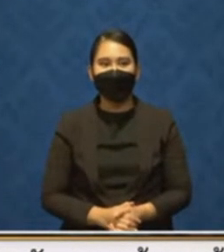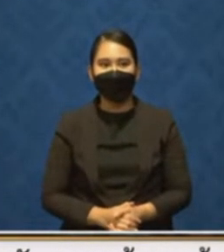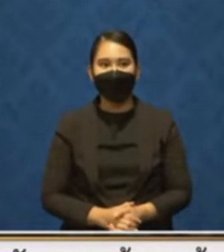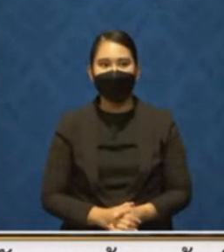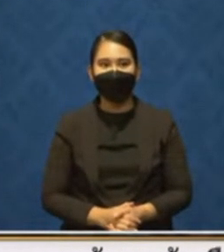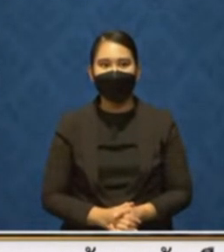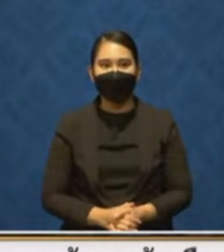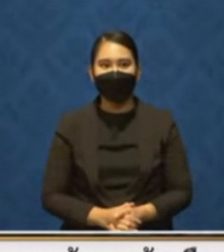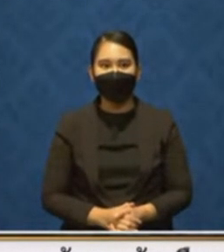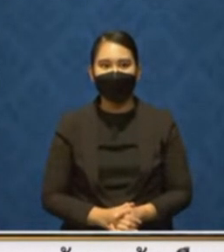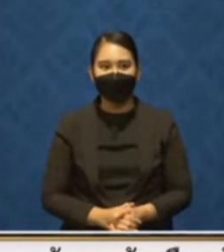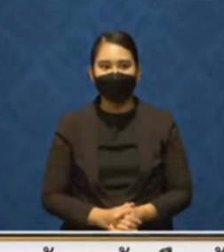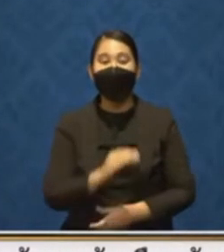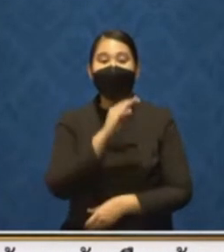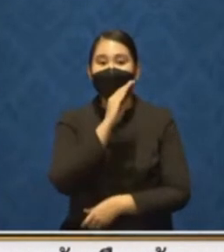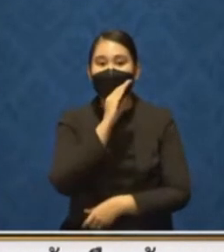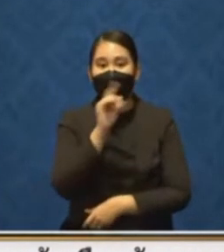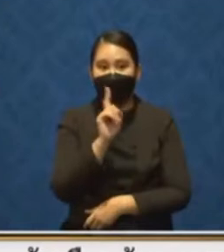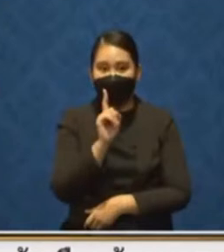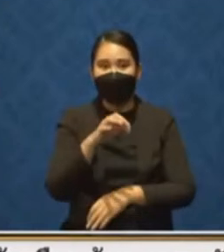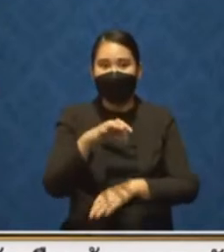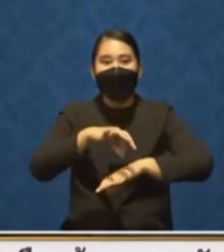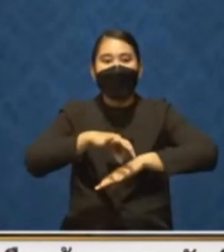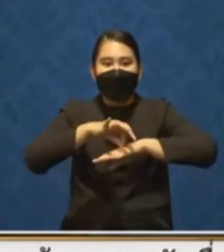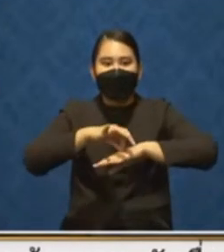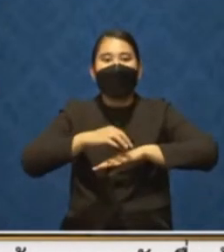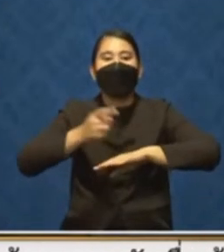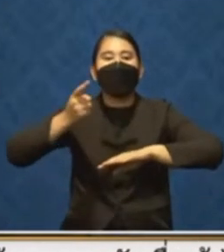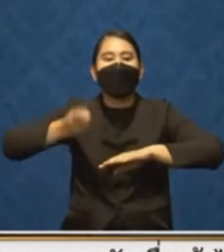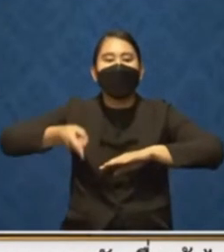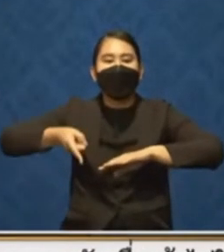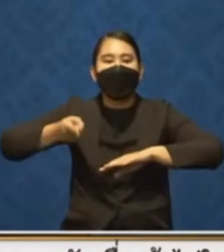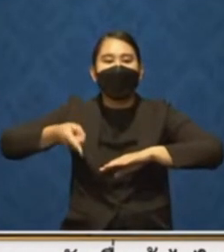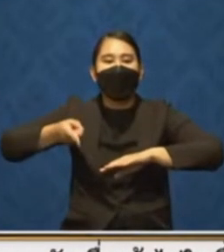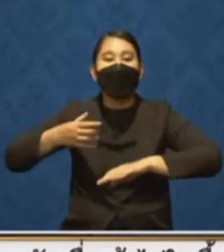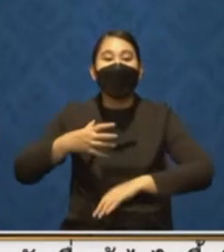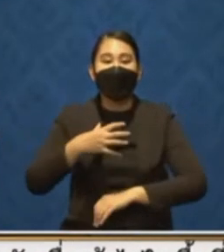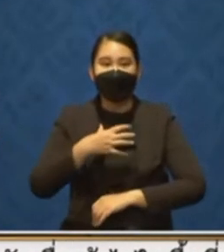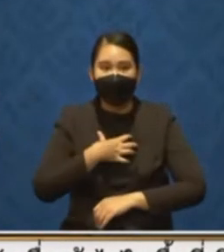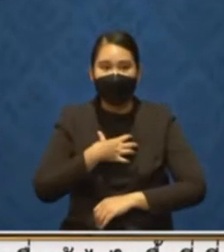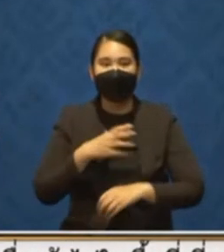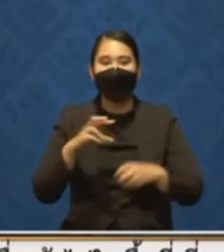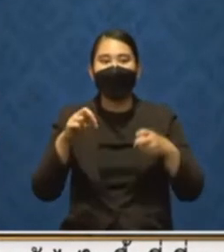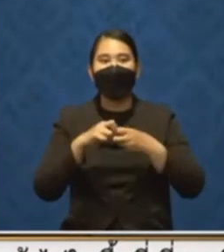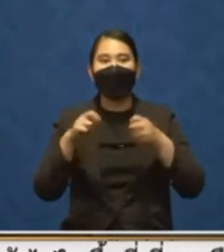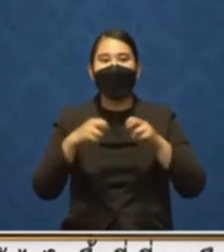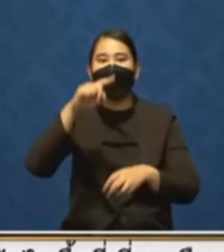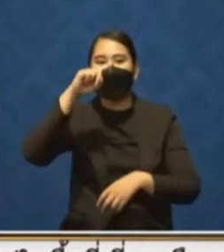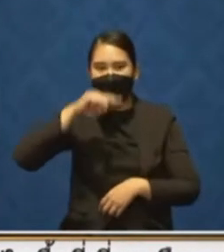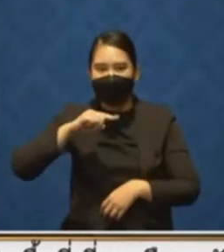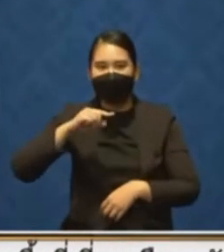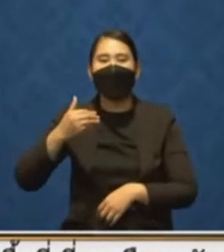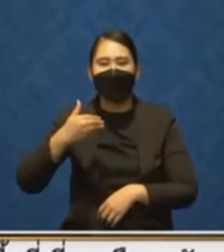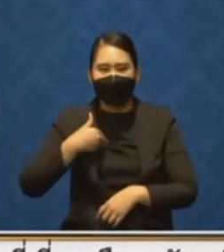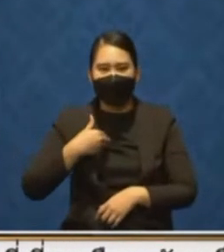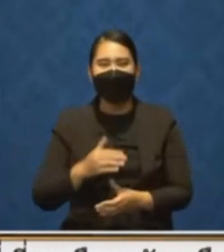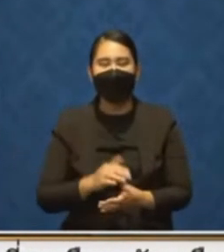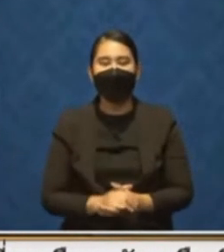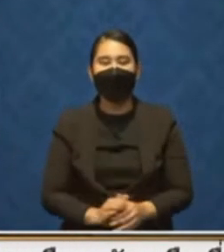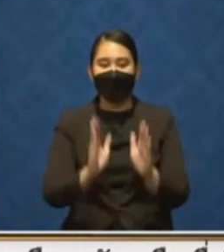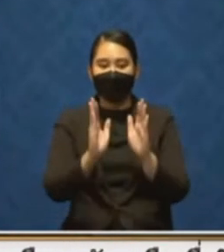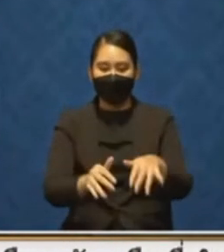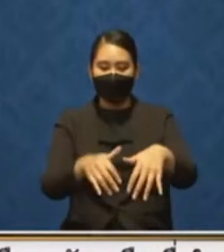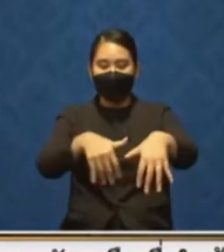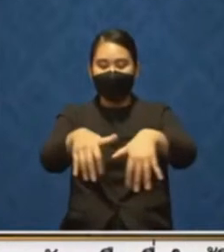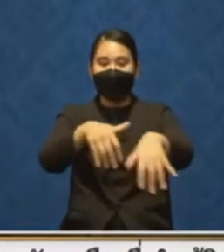ถ้าพันพยายามจะอยู่ต่อไปนะครับวิกฤตของประเทศจะเกิดขึ้นหน้าคนชื่อว่าพี่น้องประชา